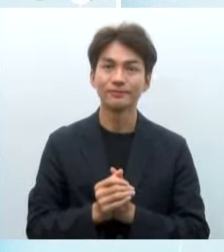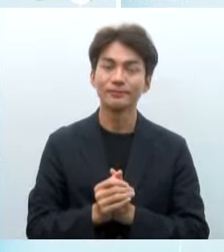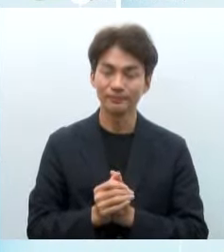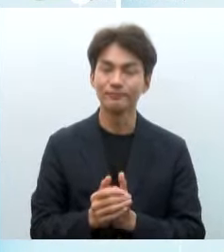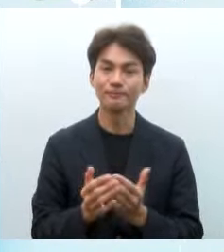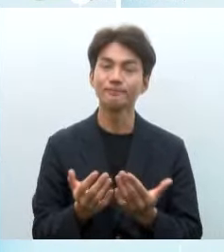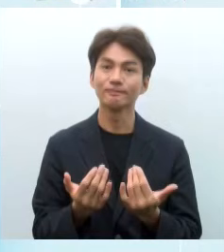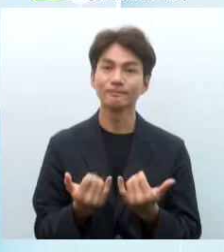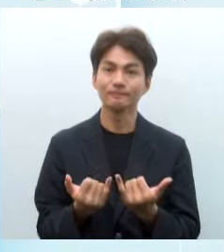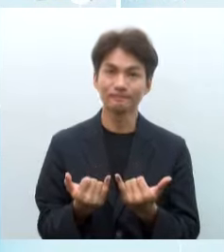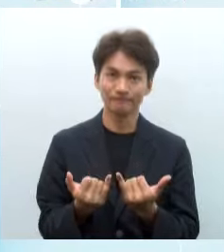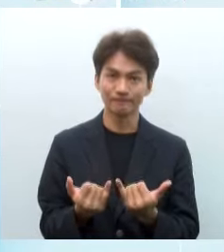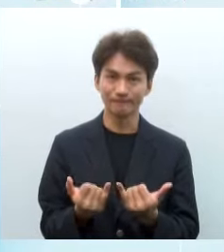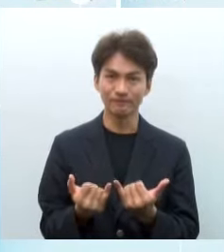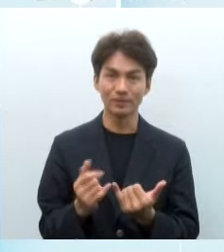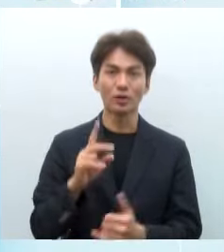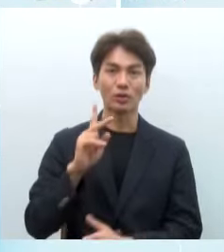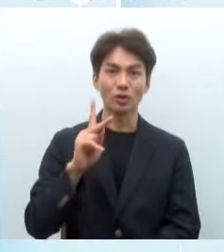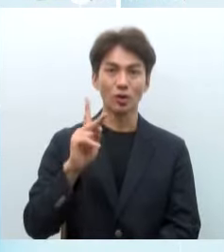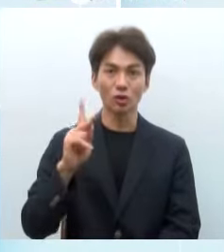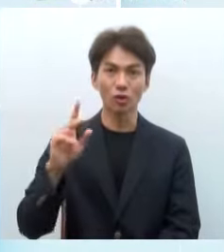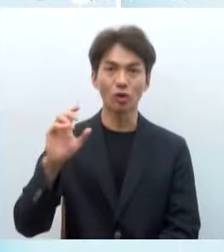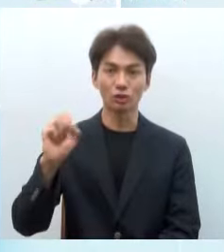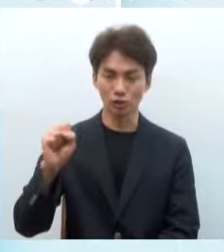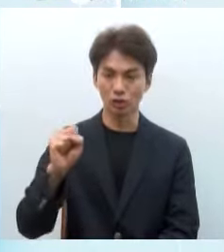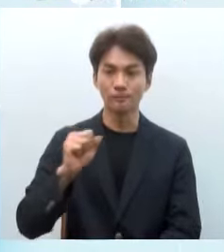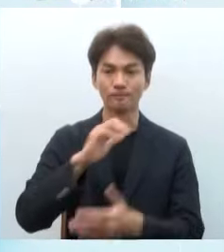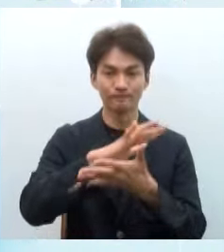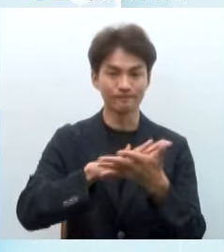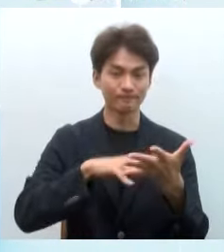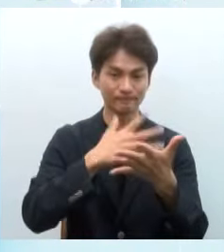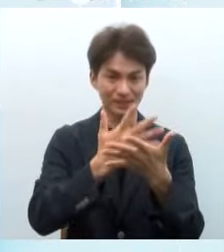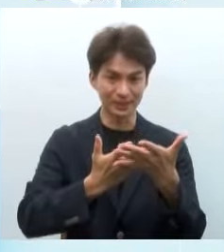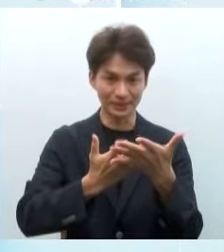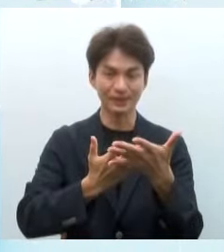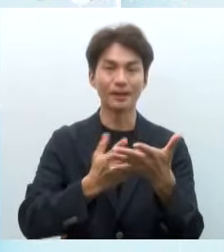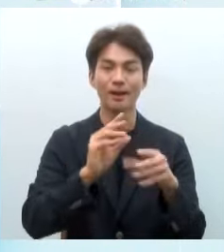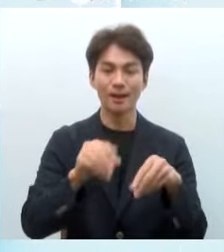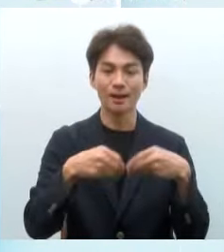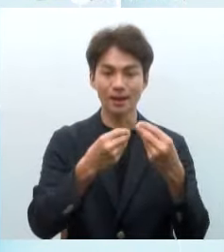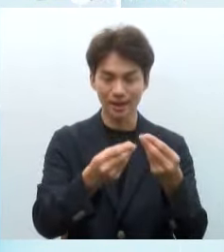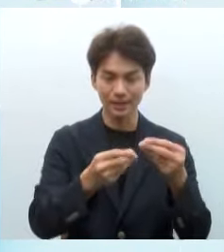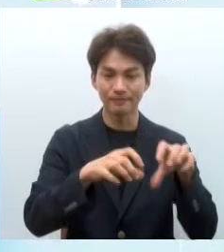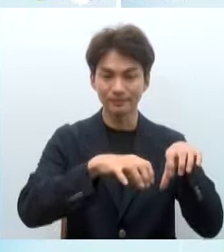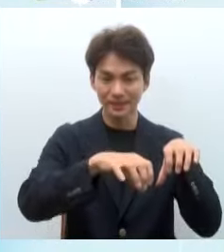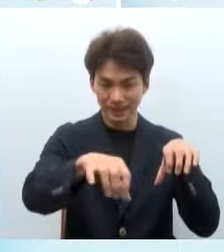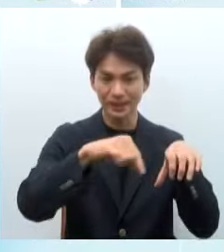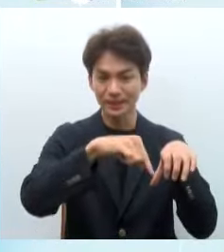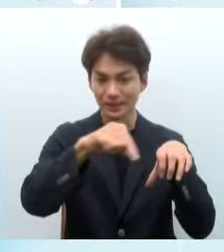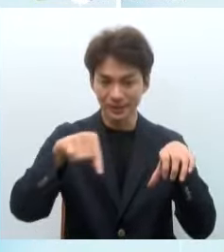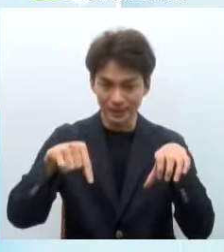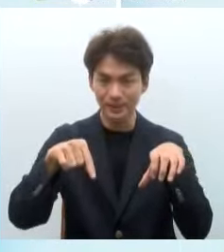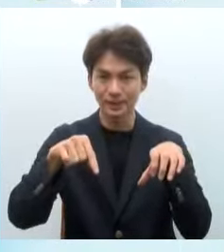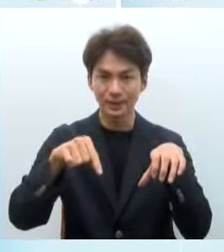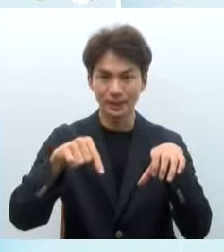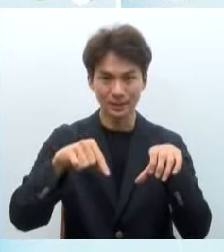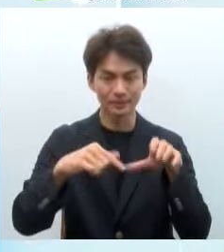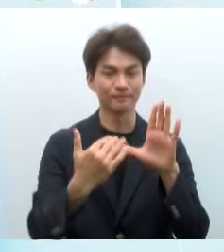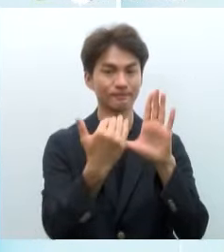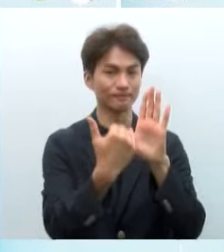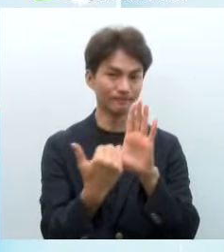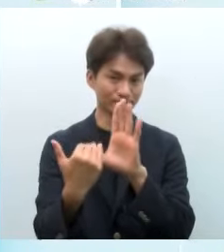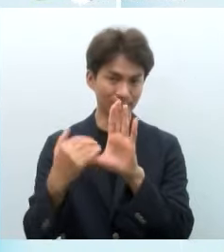างกกส.ได้กำหนดปฏิทินให้เขตพื้นที่นำเข้ากรรมการกลั่น